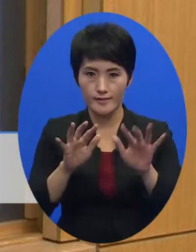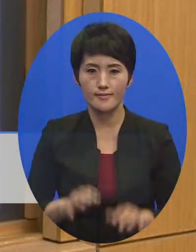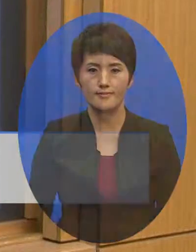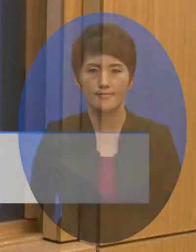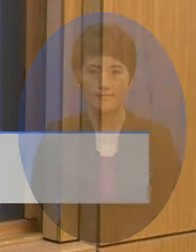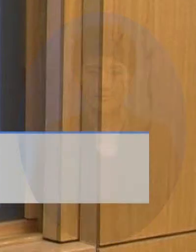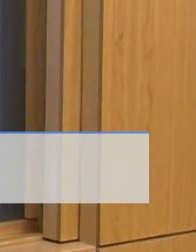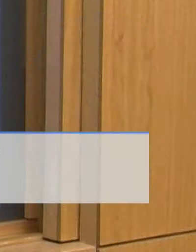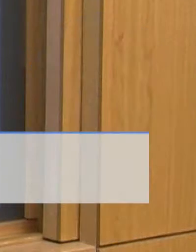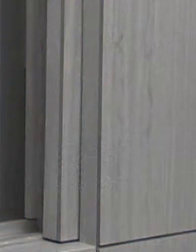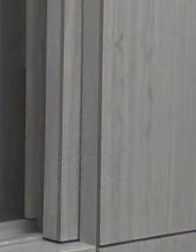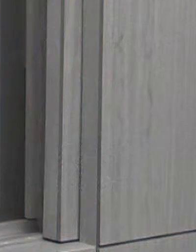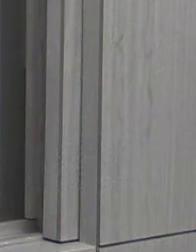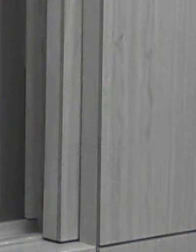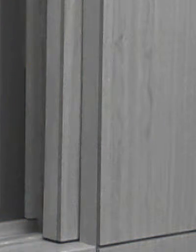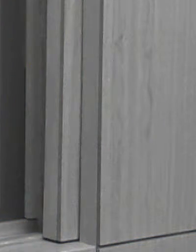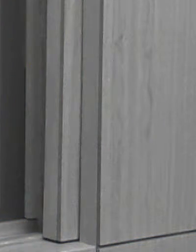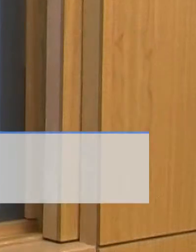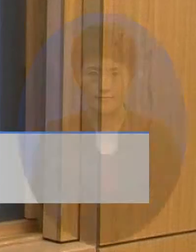곳이